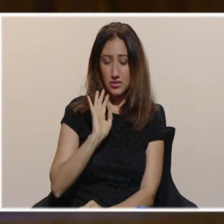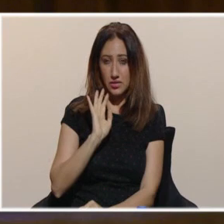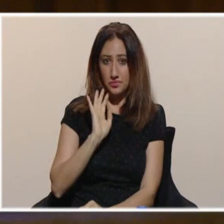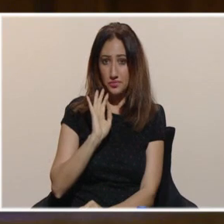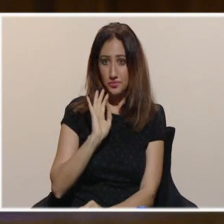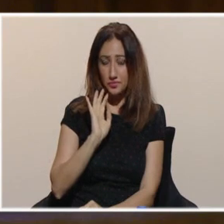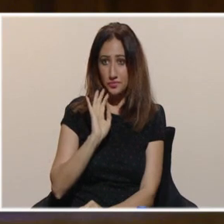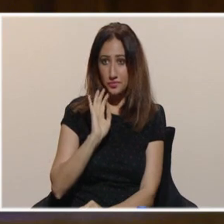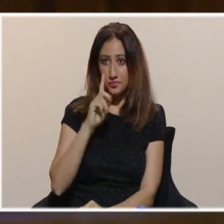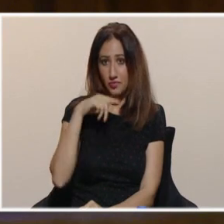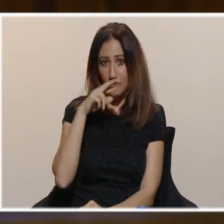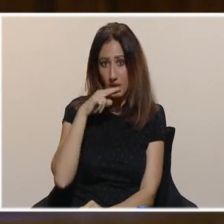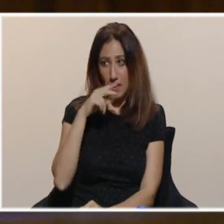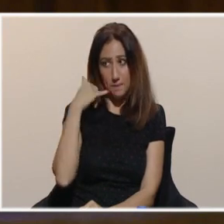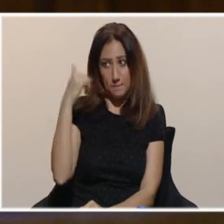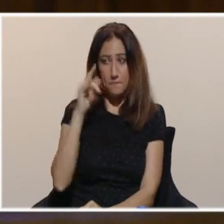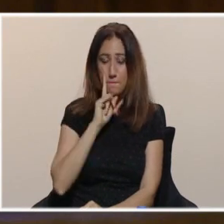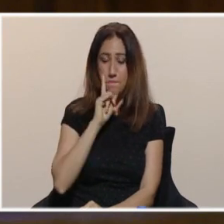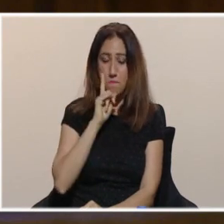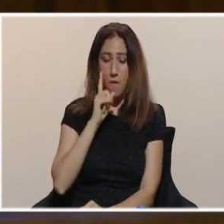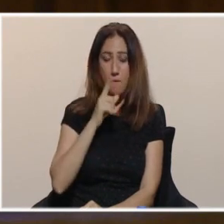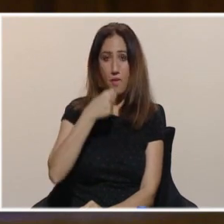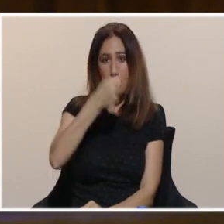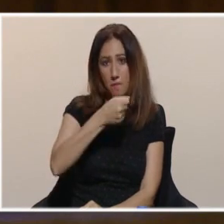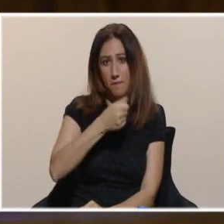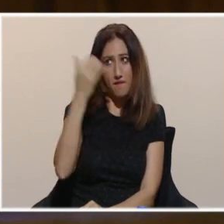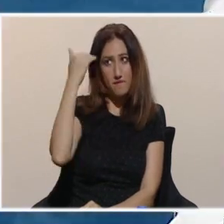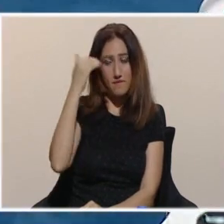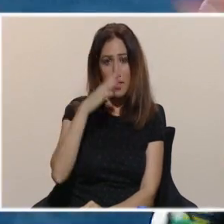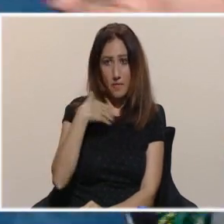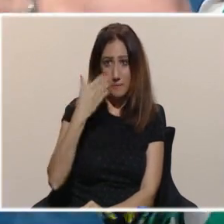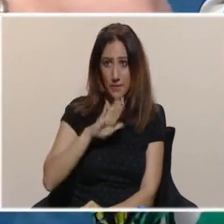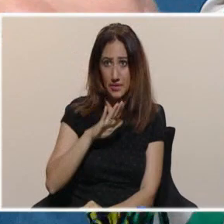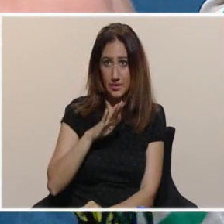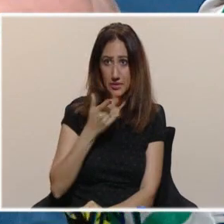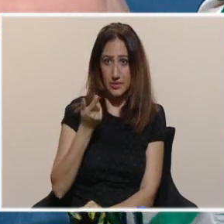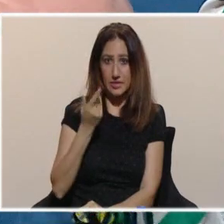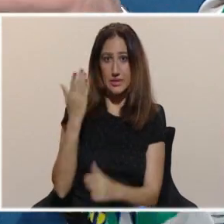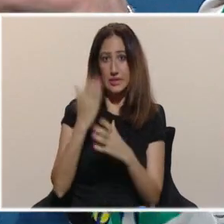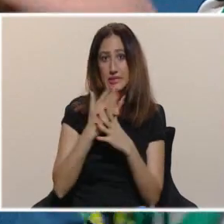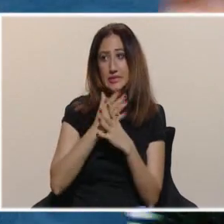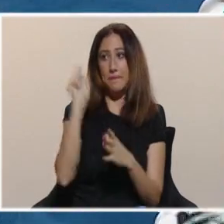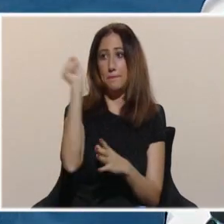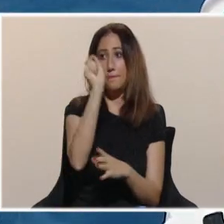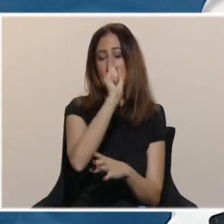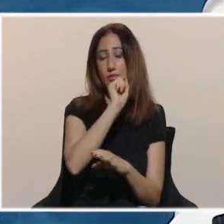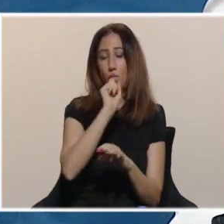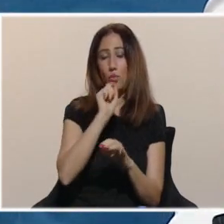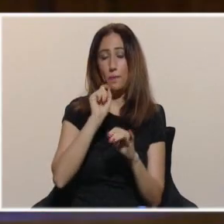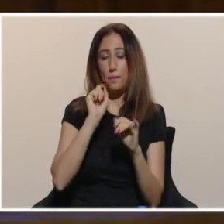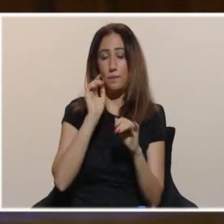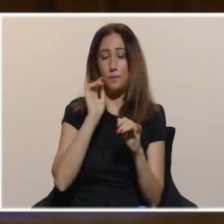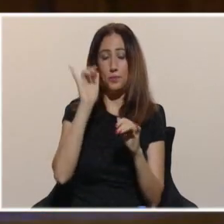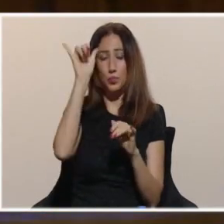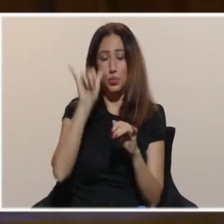في بعض الناس اتكلموا والدتك في التليفون وعزوها، ما علشان اللي نزل على اليوتيوب وتقال ان ورانيا